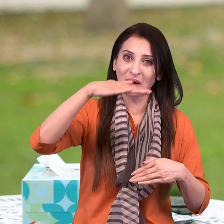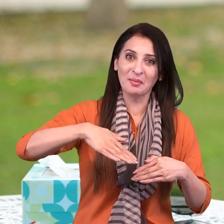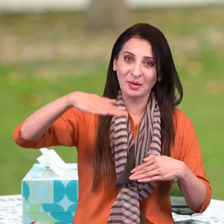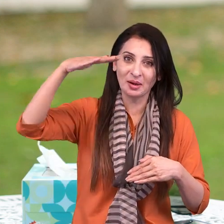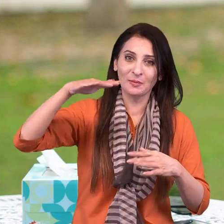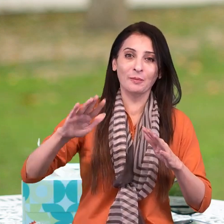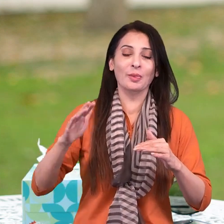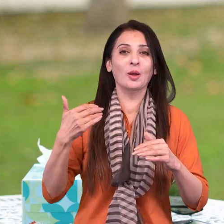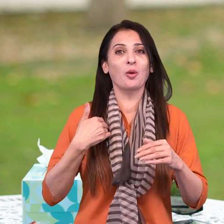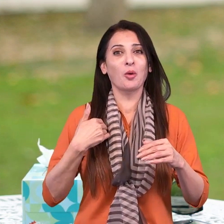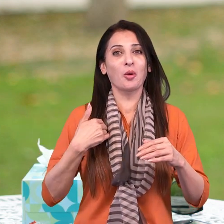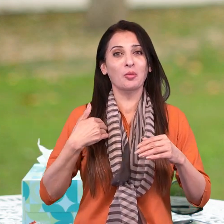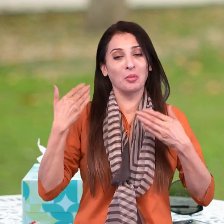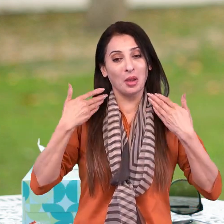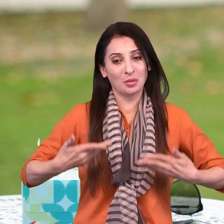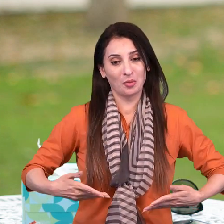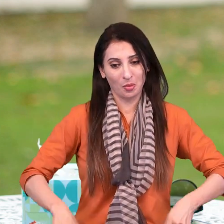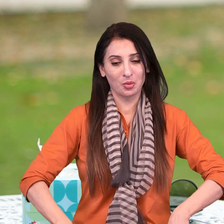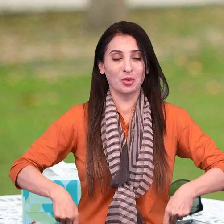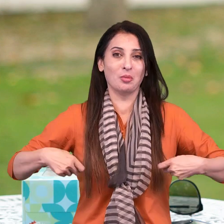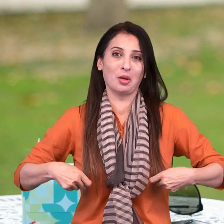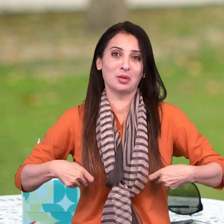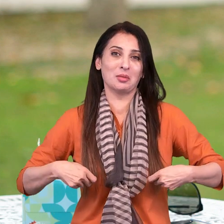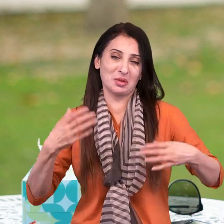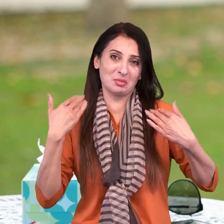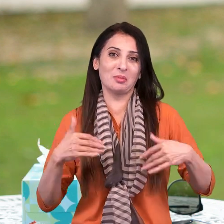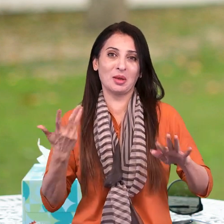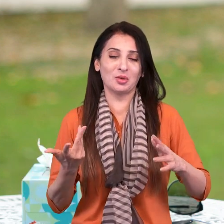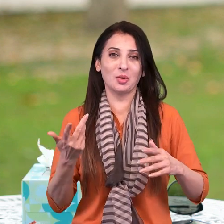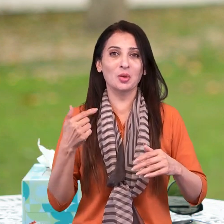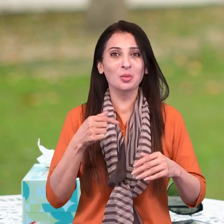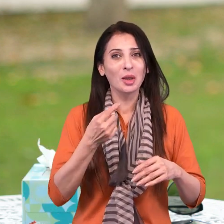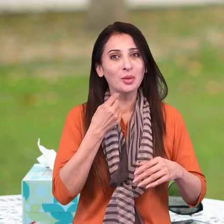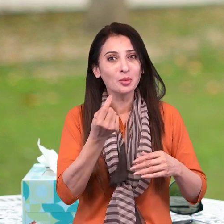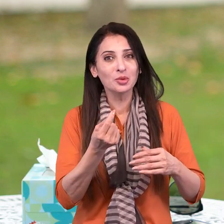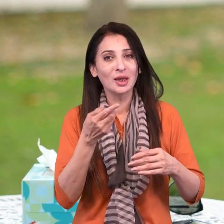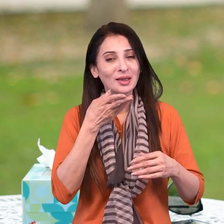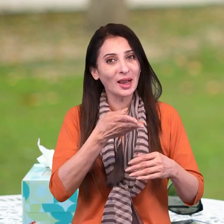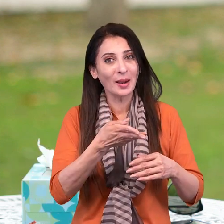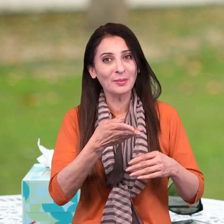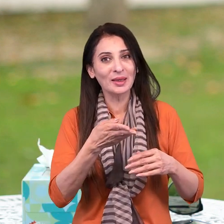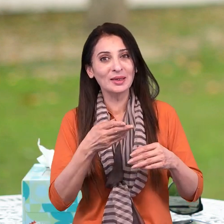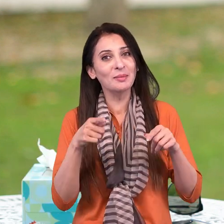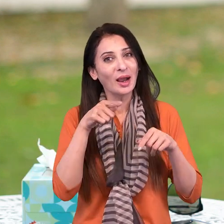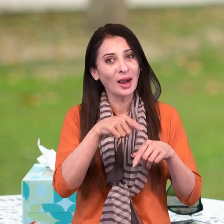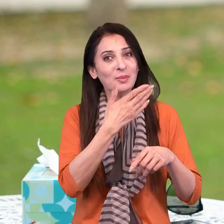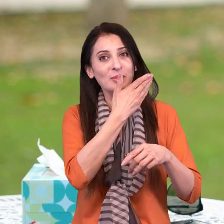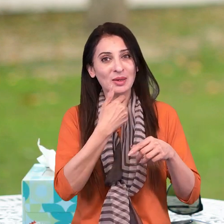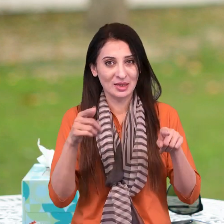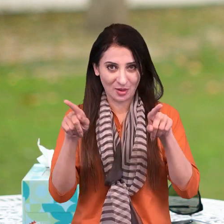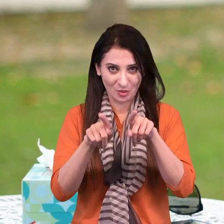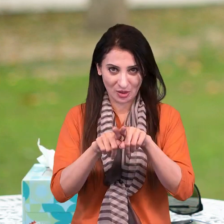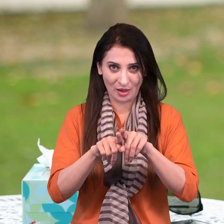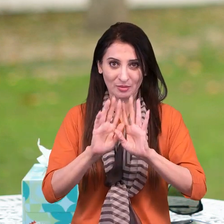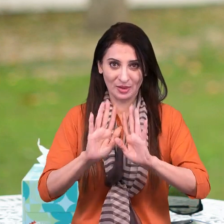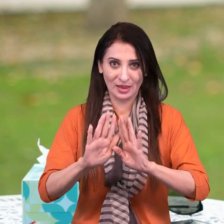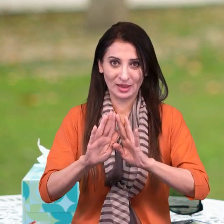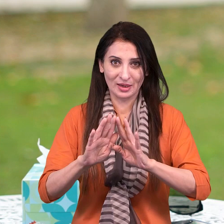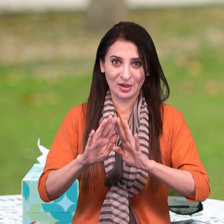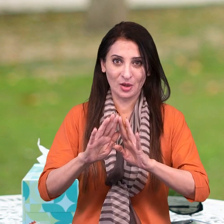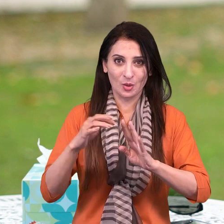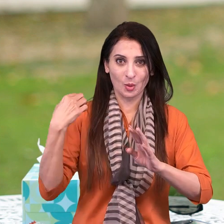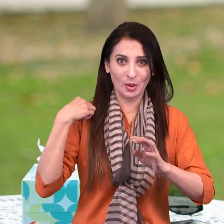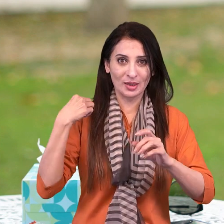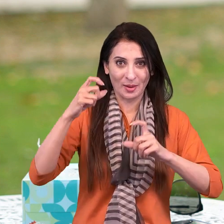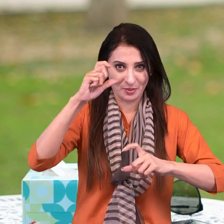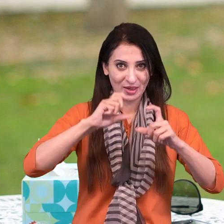बिकॉज मेरे बच्चे बड़े हो गए हैं और मैं तो अब शलवार और कमीज़ ही पहनती हूँ. सो दैट्स व्हेन आई आस्क्ड हर, मैंने कहा आपके लिए मैं आप ही की